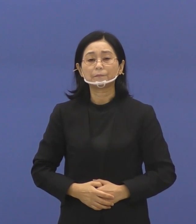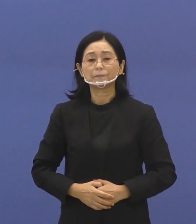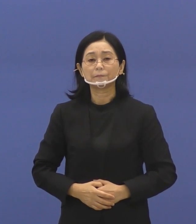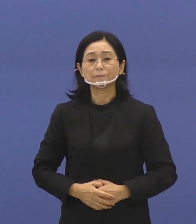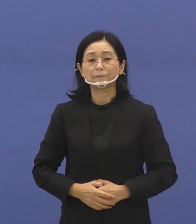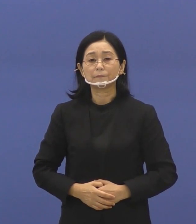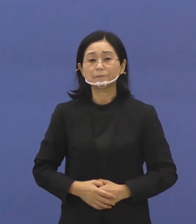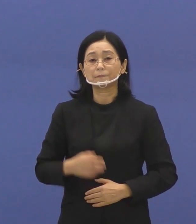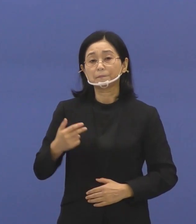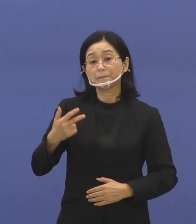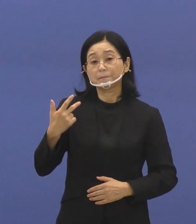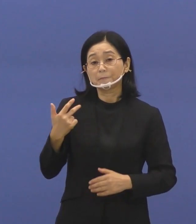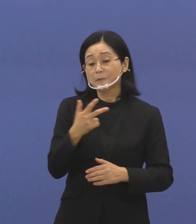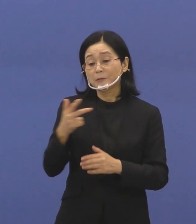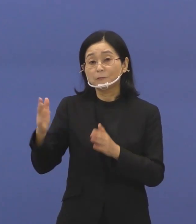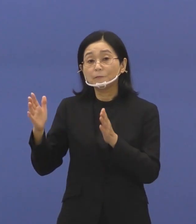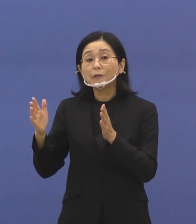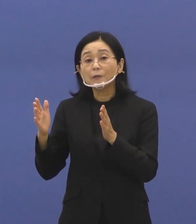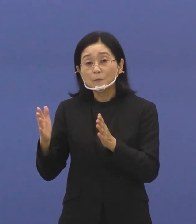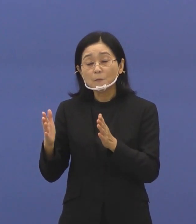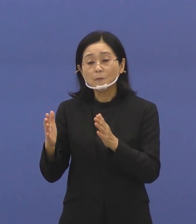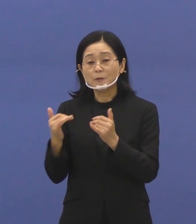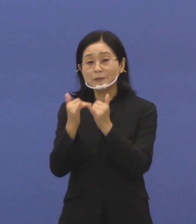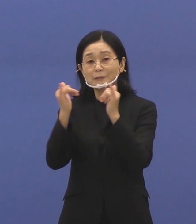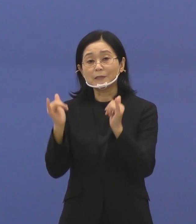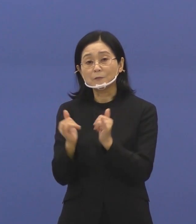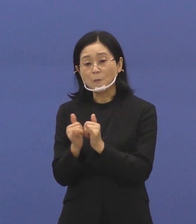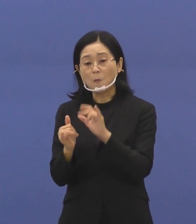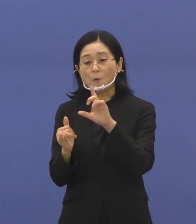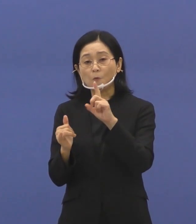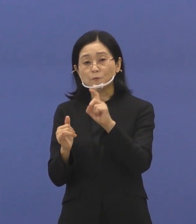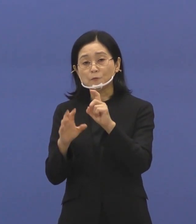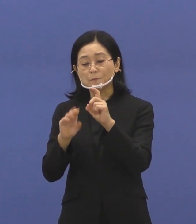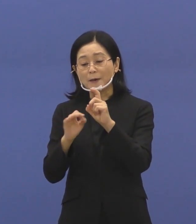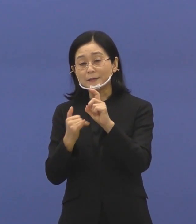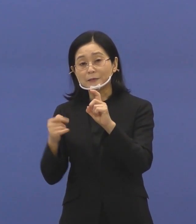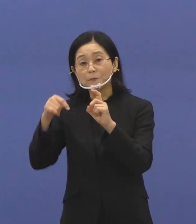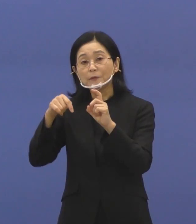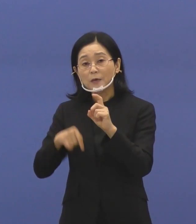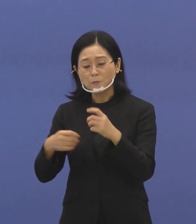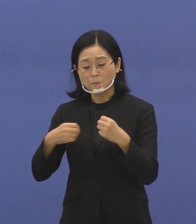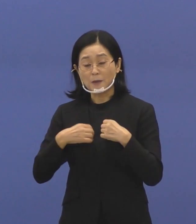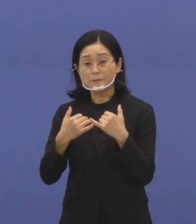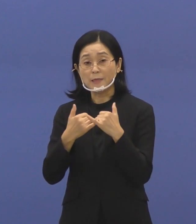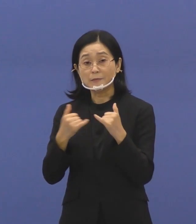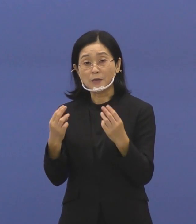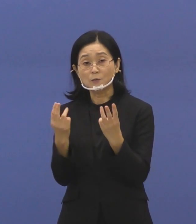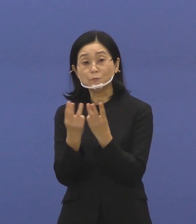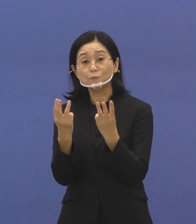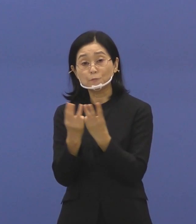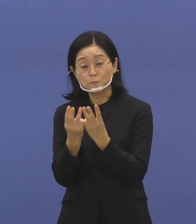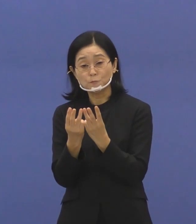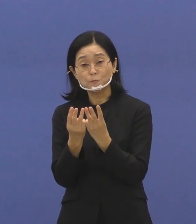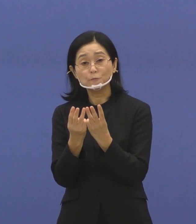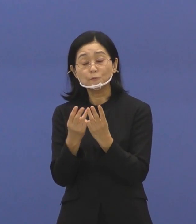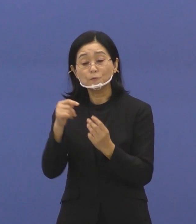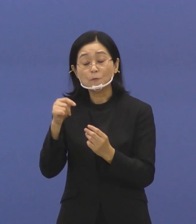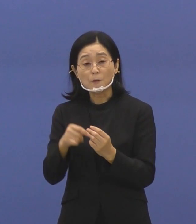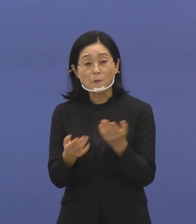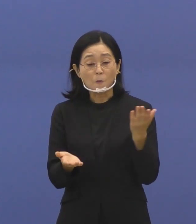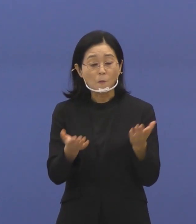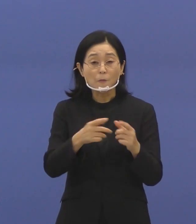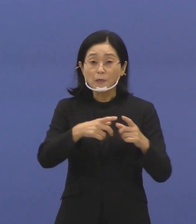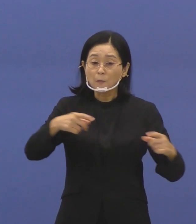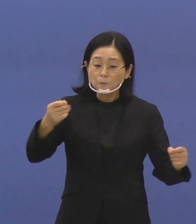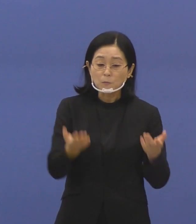1週間10万人あたりの新規感染者数ですと、この47都道府県中の